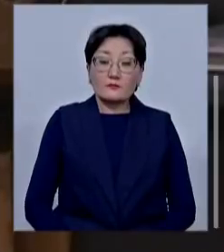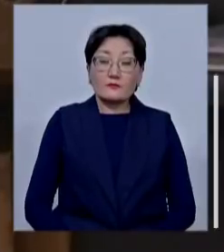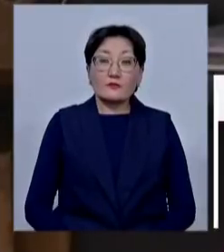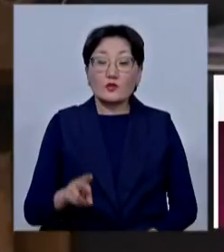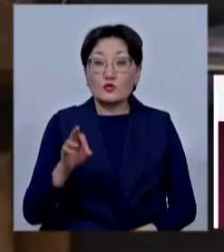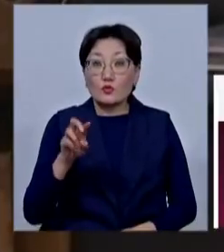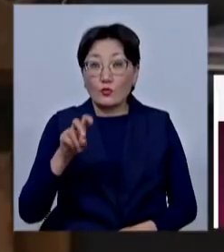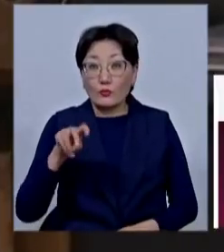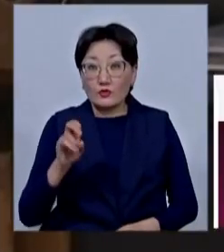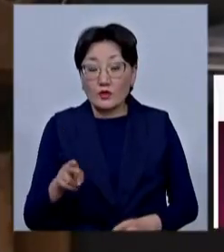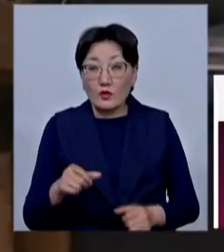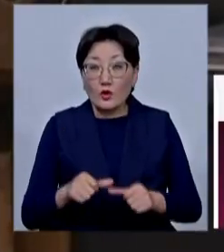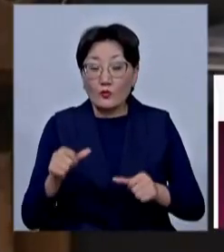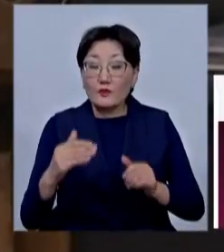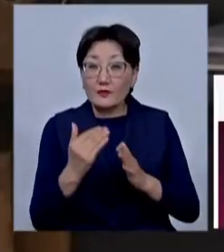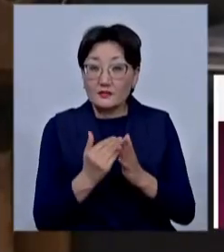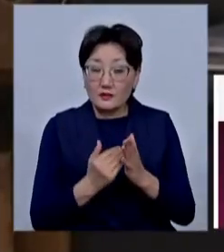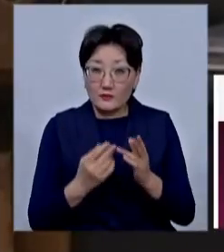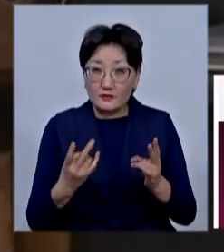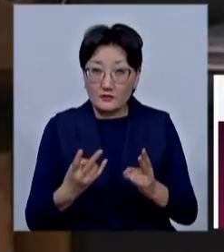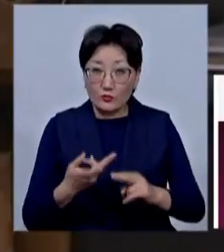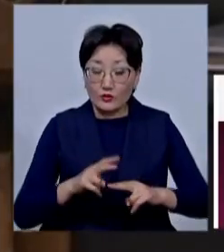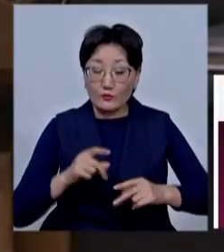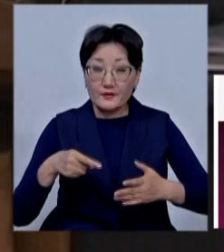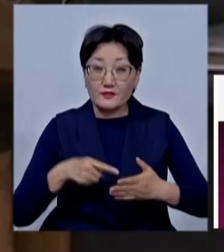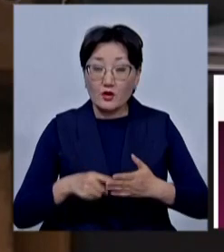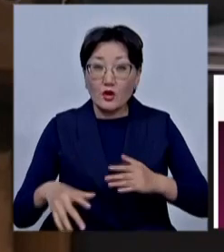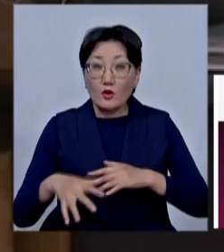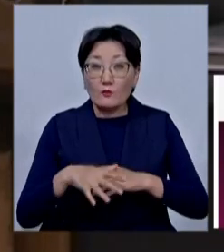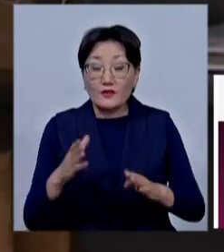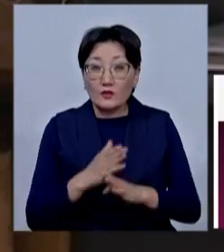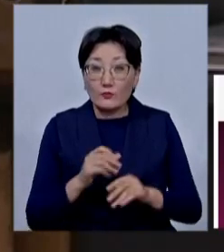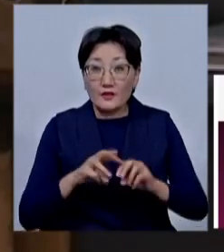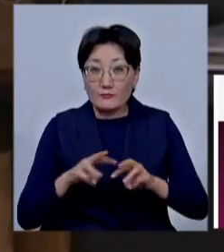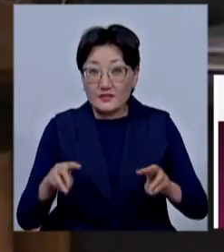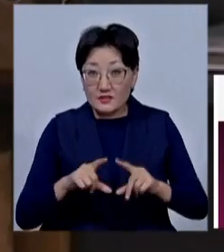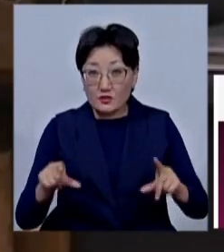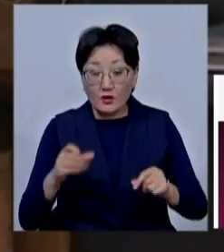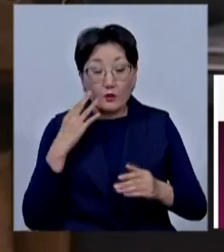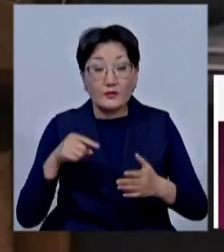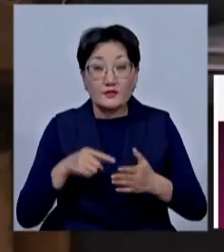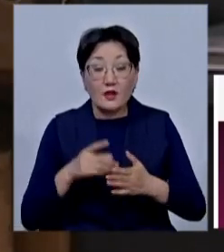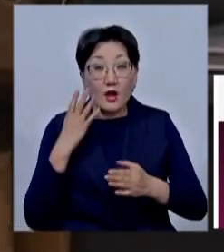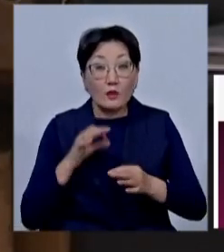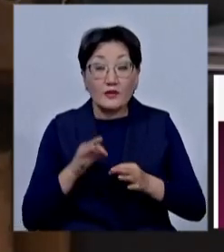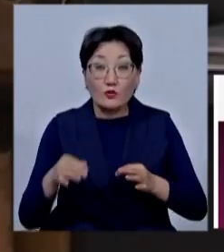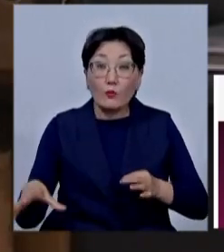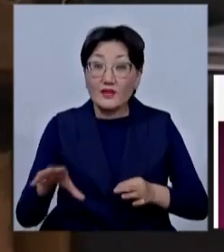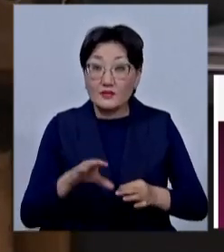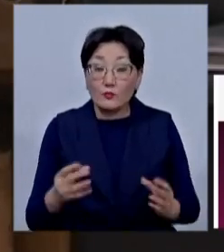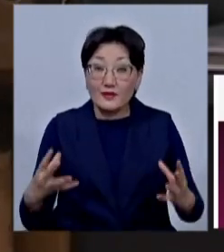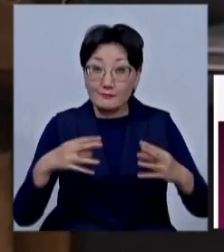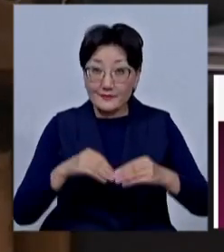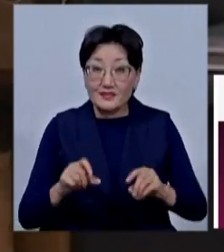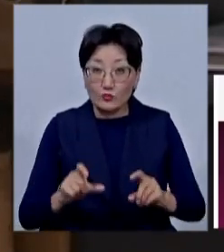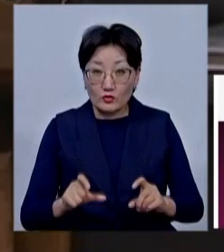Сорбұлақ жөнінде үлкен ерекше бағдарлама керек. Ол мәселені ел болып, экология министрлігі, Алматы қаласы, Алматы облысы болып, бәрі бірге